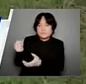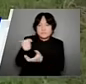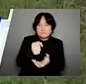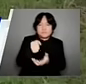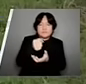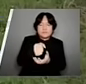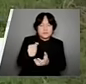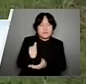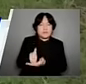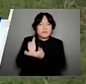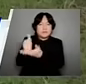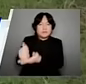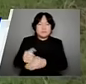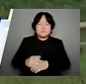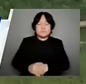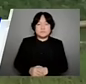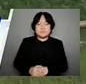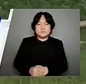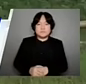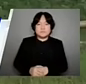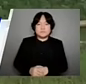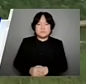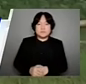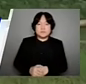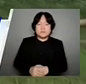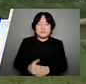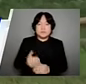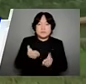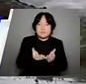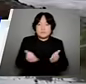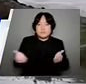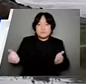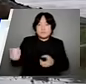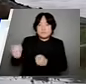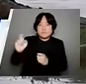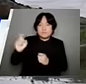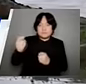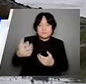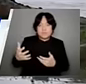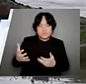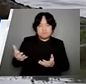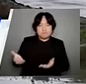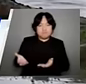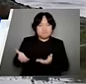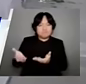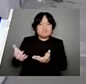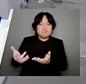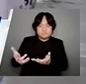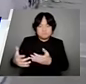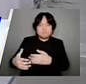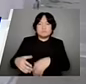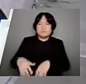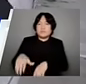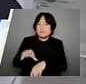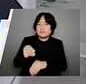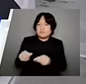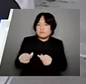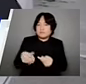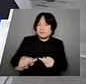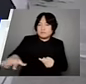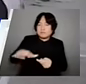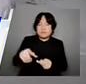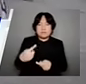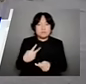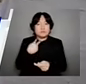Dinalungan, nakaparada na sa gilid ng kalsada ang mga bangka ng mangingisda. Hindi sila makapalaot sa lakas ng alon kaya hahanap muna